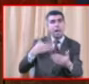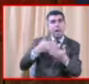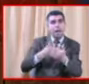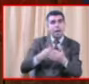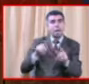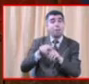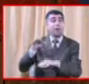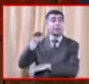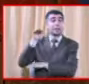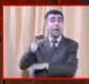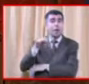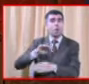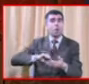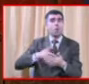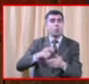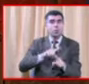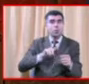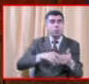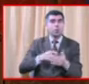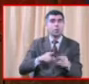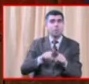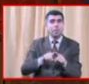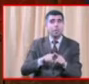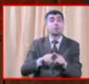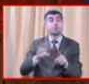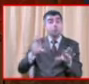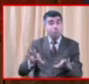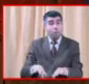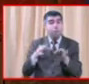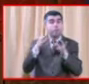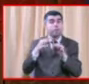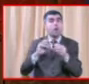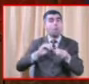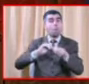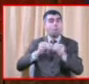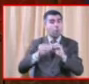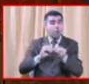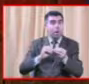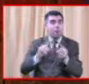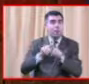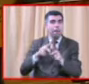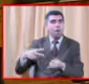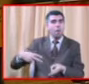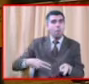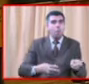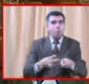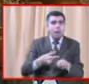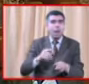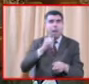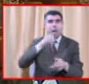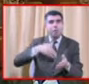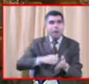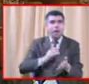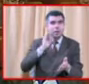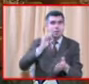الاحداث الاخيره اعتقد انه ربما هناك اسباب، ولكن كذلك هناك القوه ديال الماء والقوه ديال